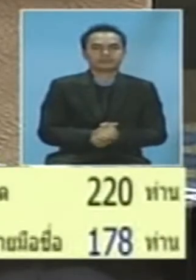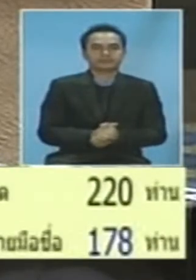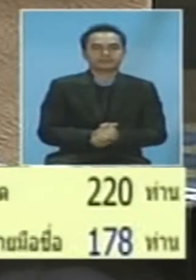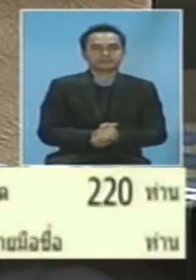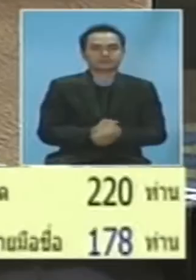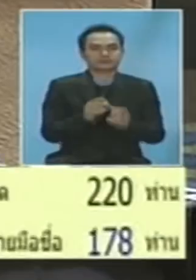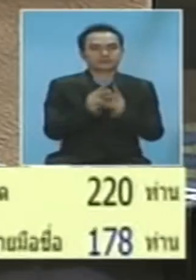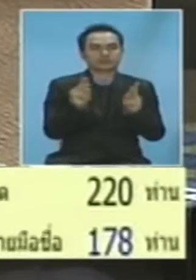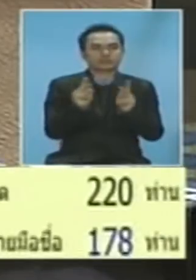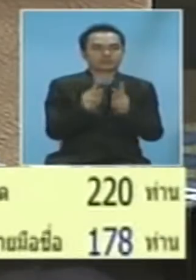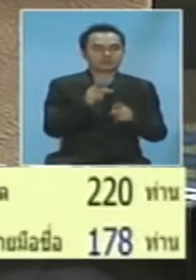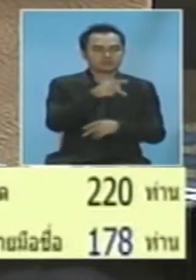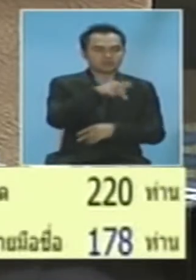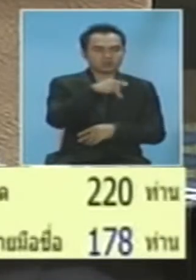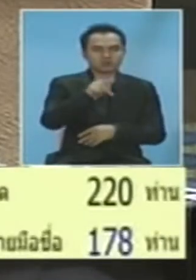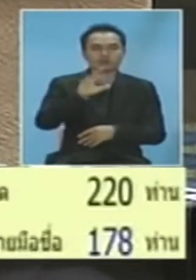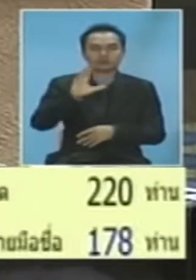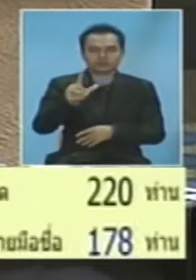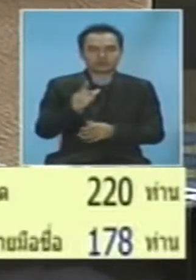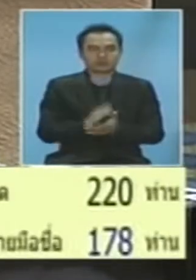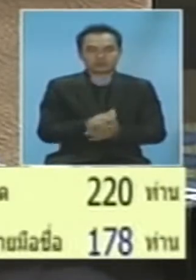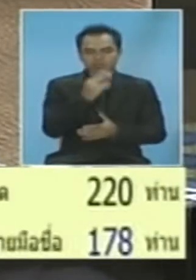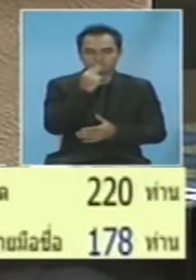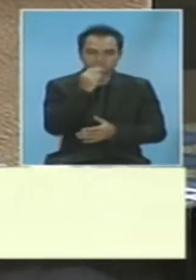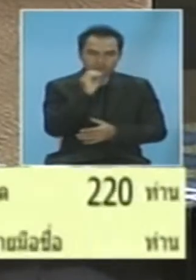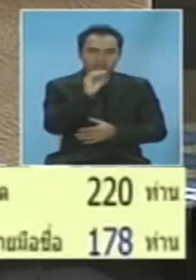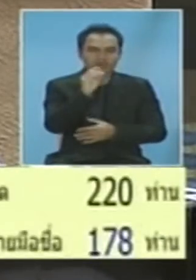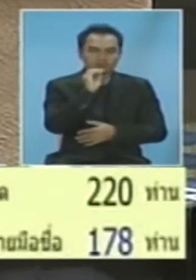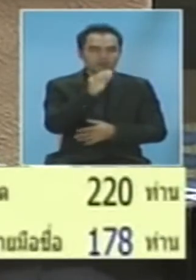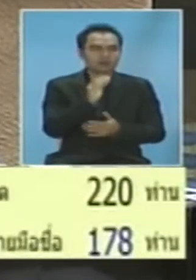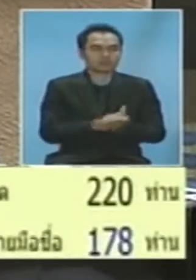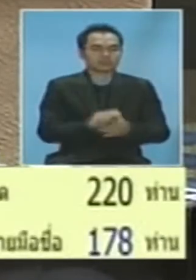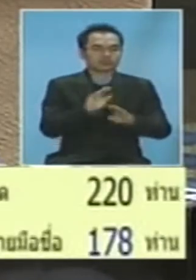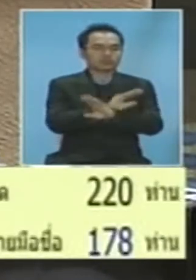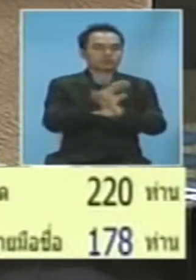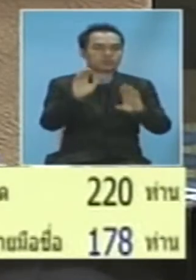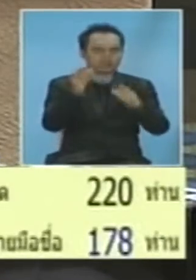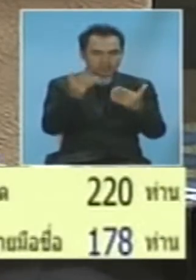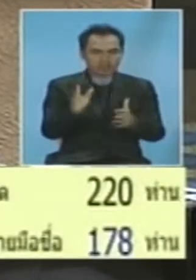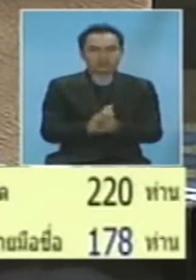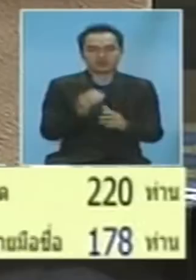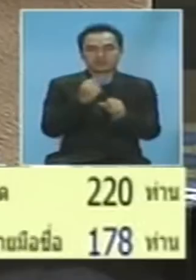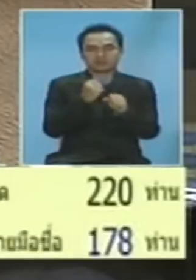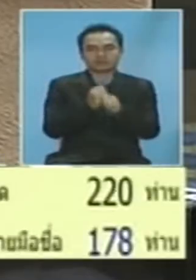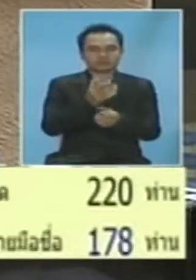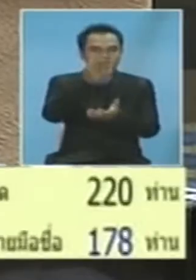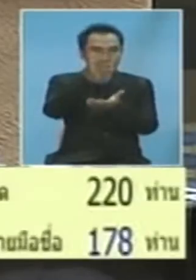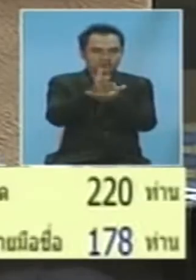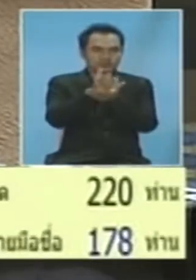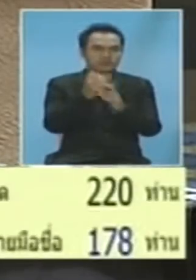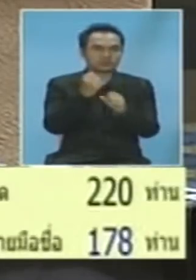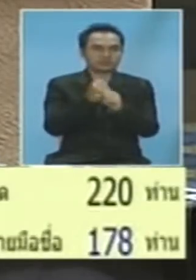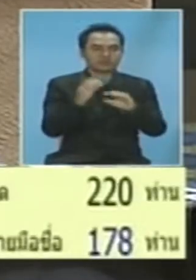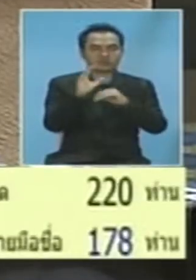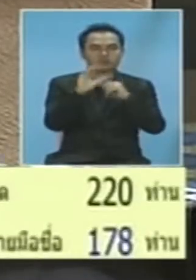คณะกรรมการปปช.ได้มีหนังสือแจ้งขอให้ยกเลิกดำเนินโครงการนี้ตั้งแต่ก่อนดำเนินโคร